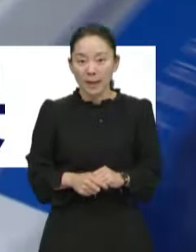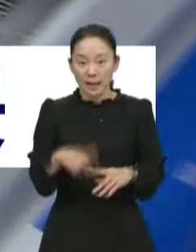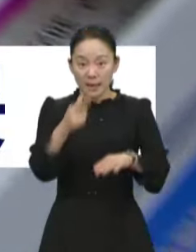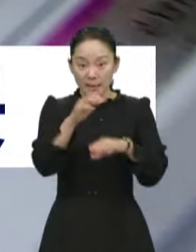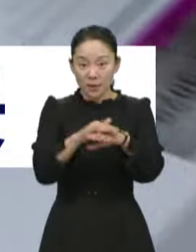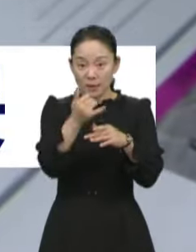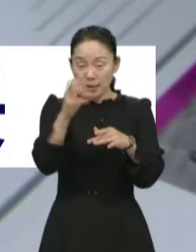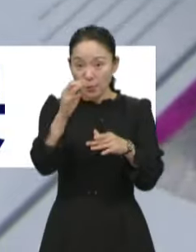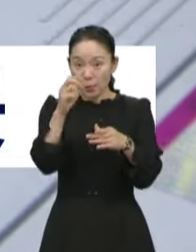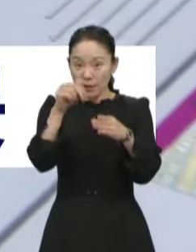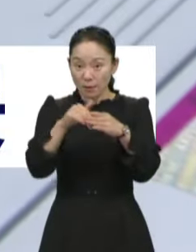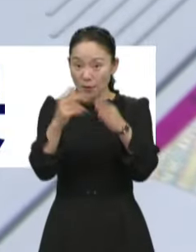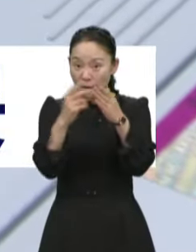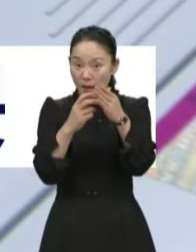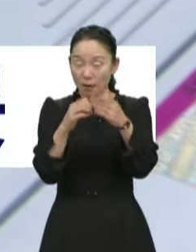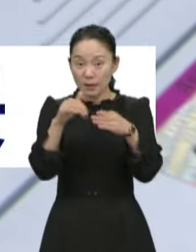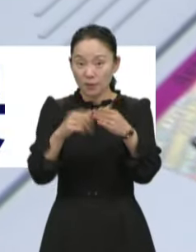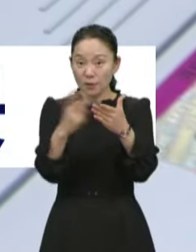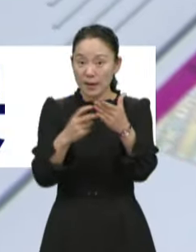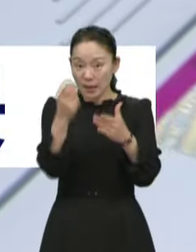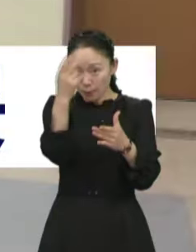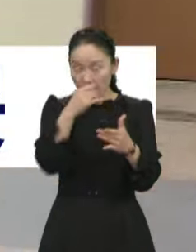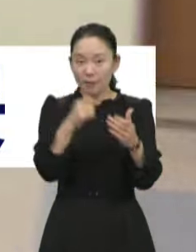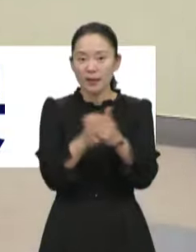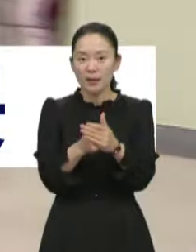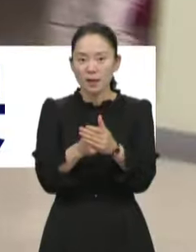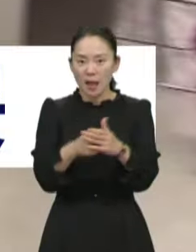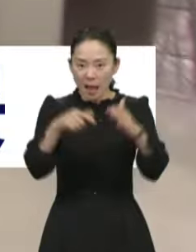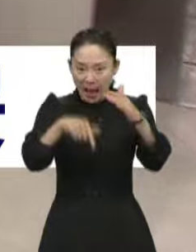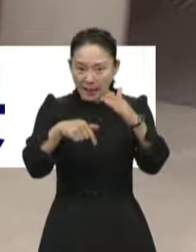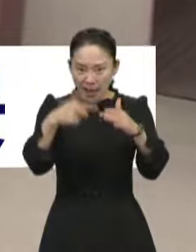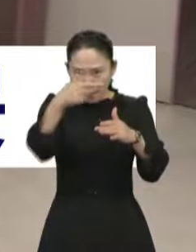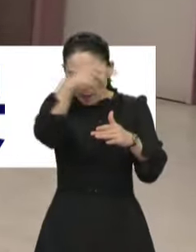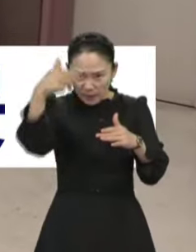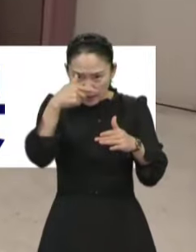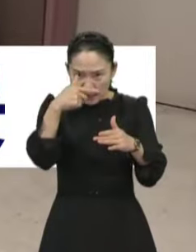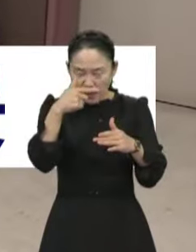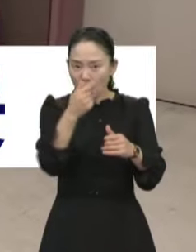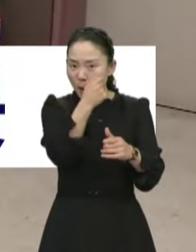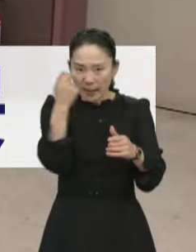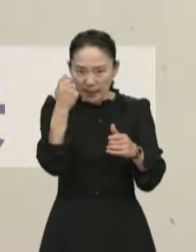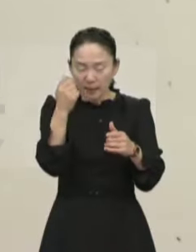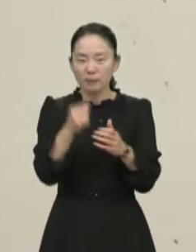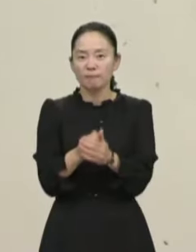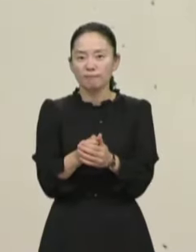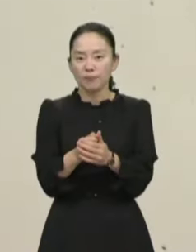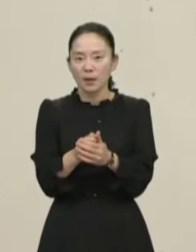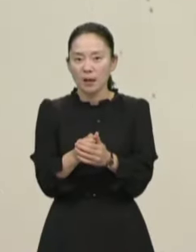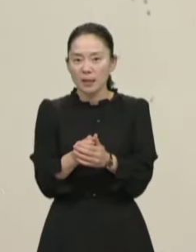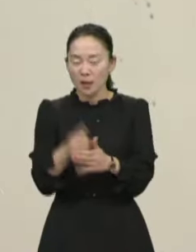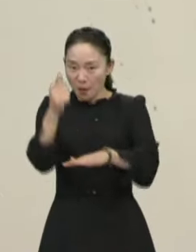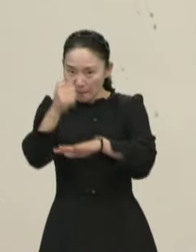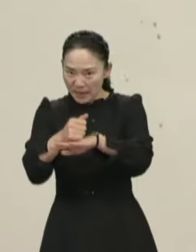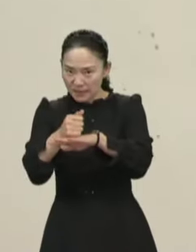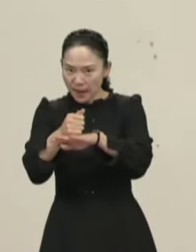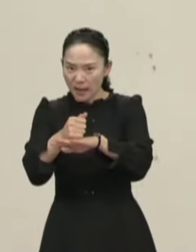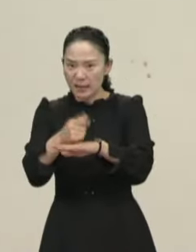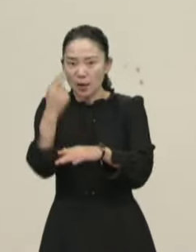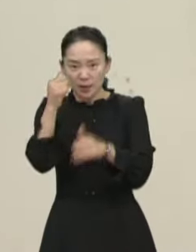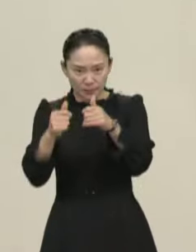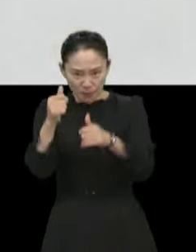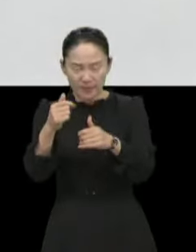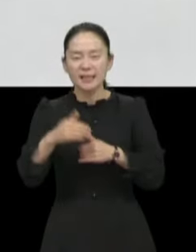대전, 세종, 충남 선관위는 사전투표소 내 불법 카메라 설치 여부 등 시설물 점검과 함께 최종 모의 실험